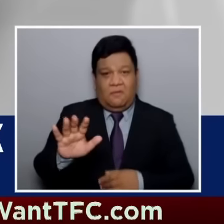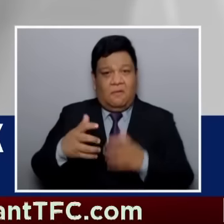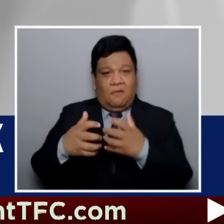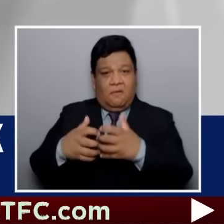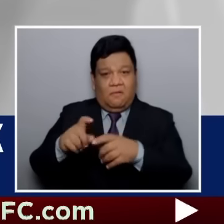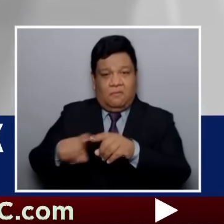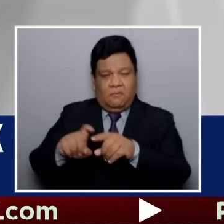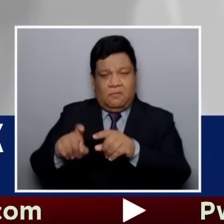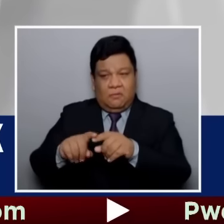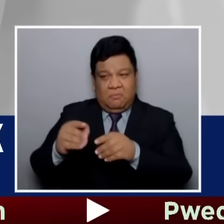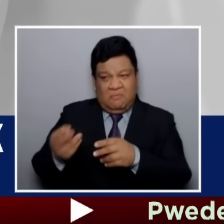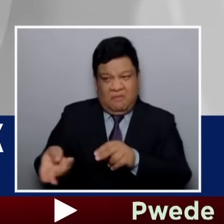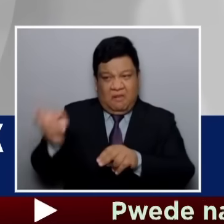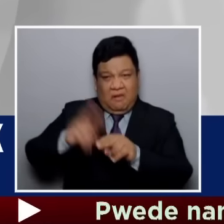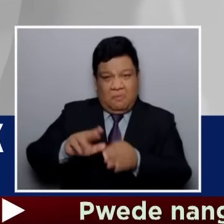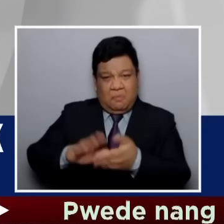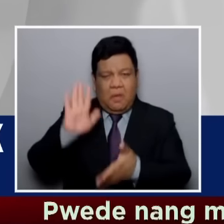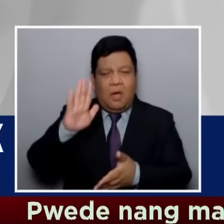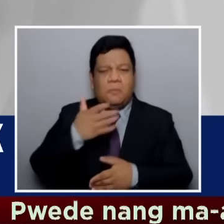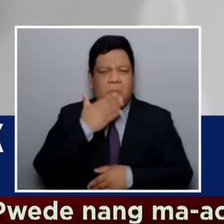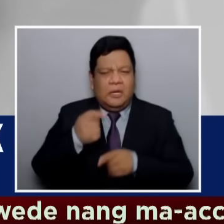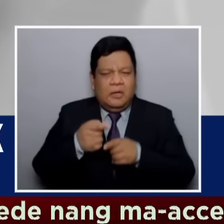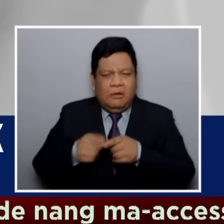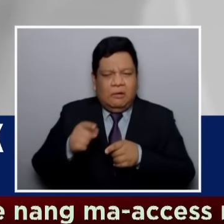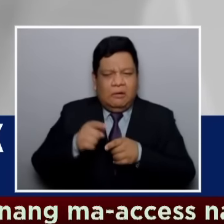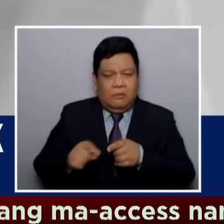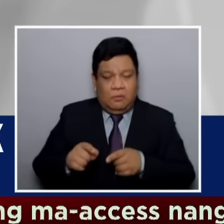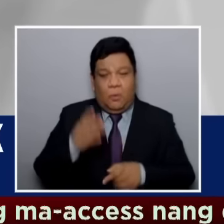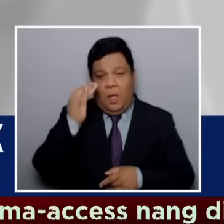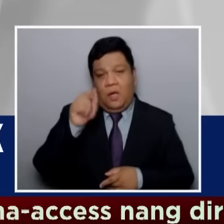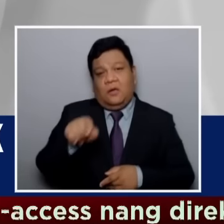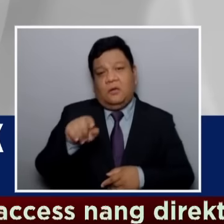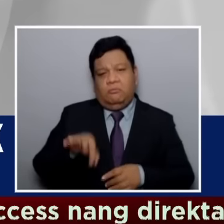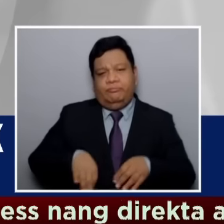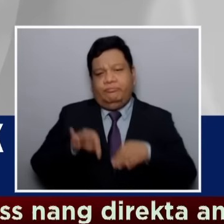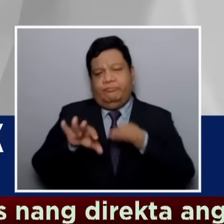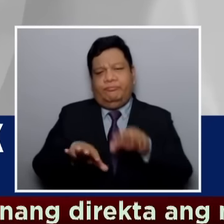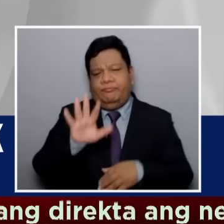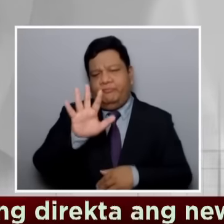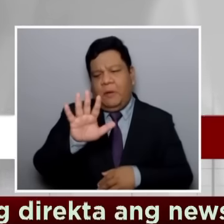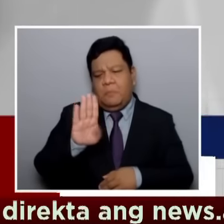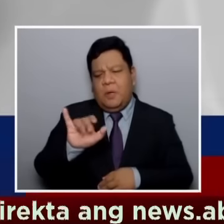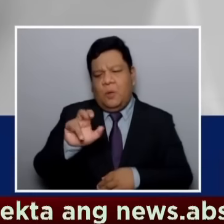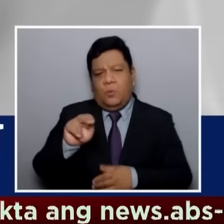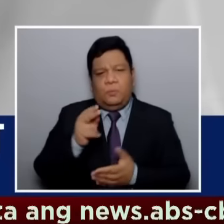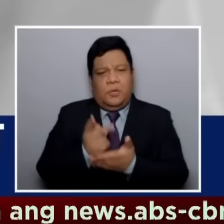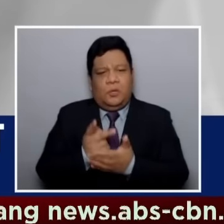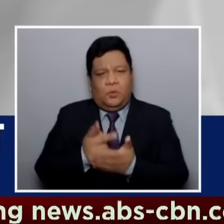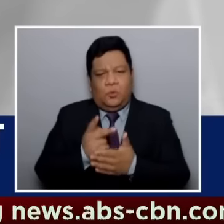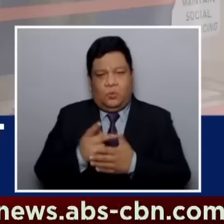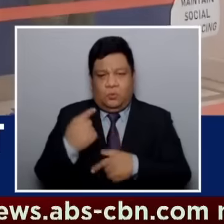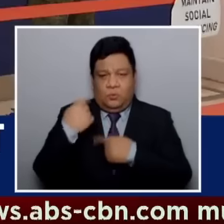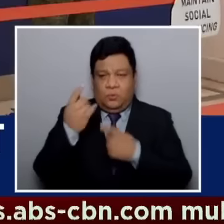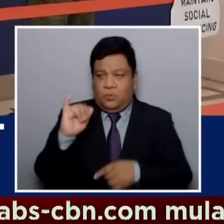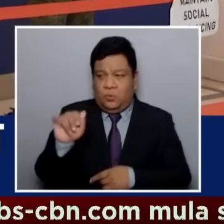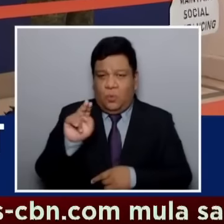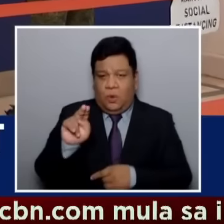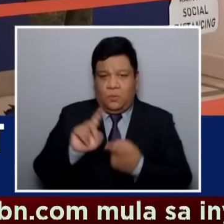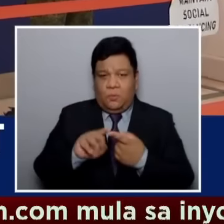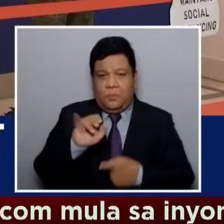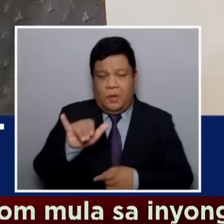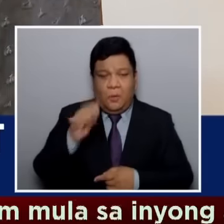5 billion pesos ang inabono ng dalawang planta mula Enero hanggang Mayo dahil sa pagsirit ng presyo ng fuel na